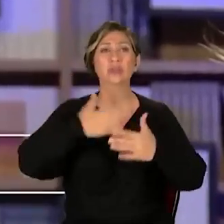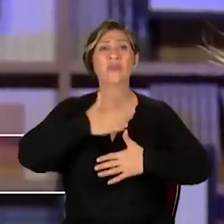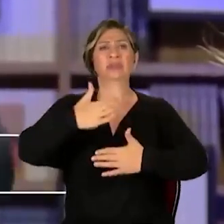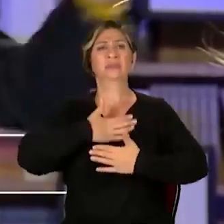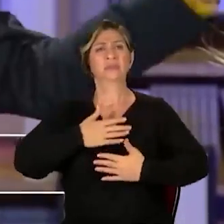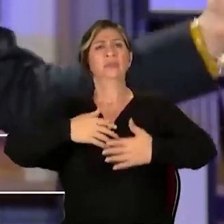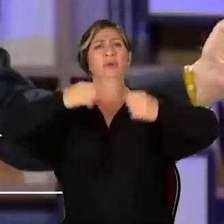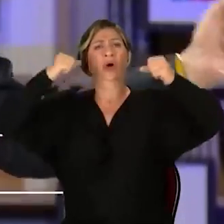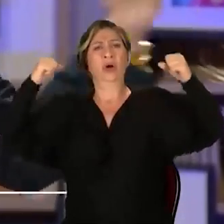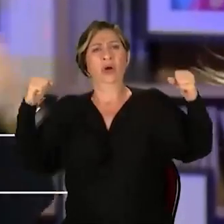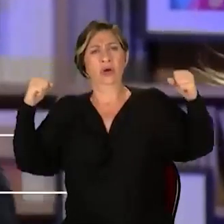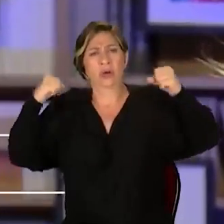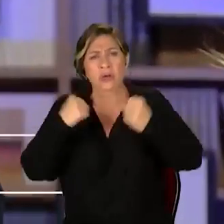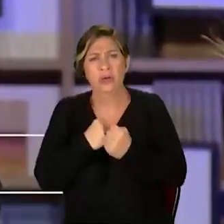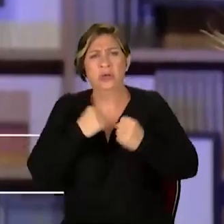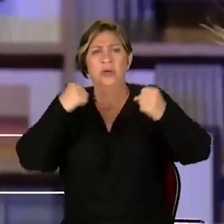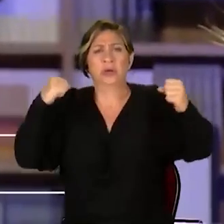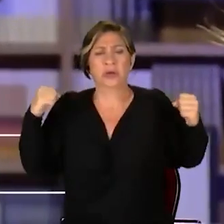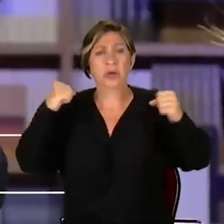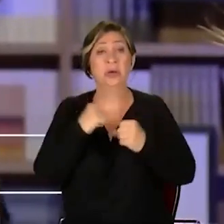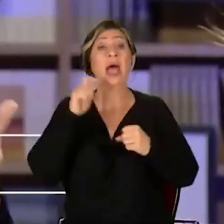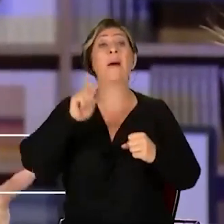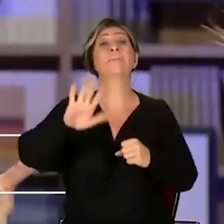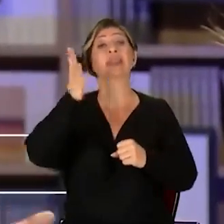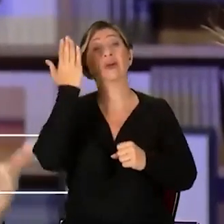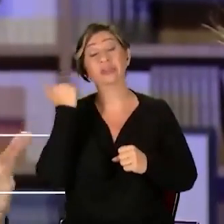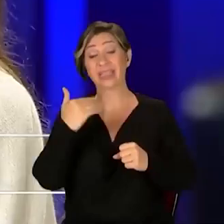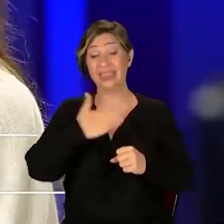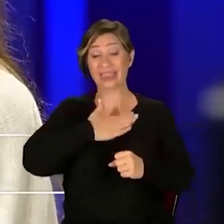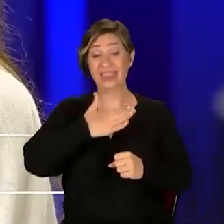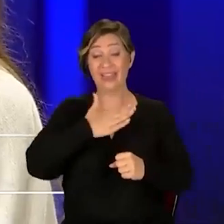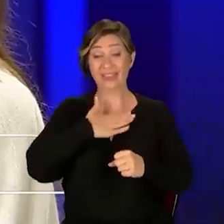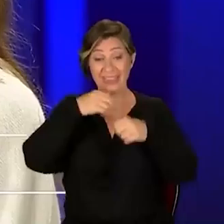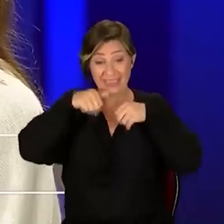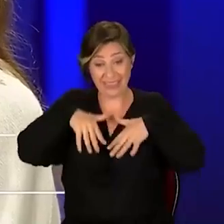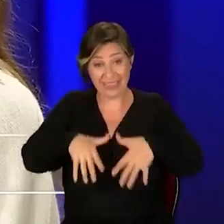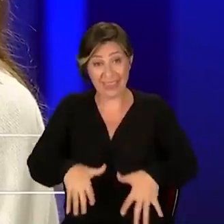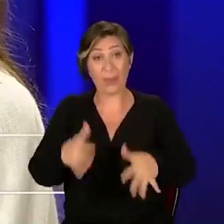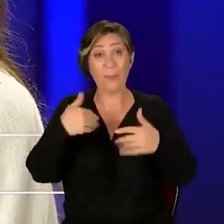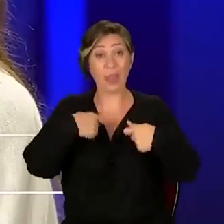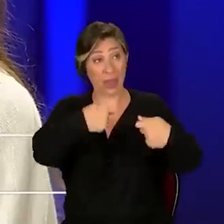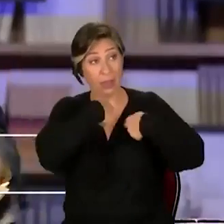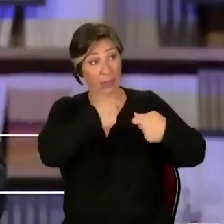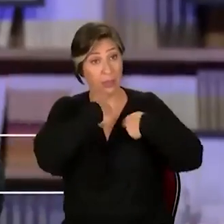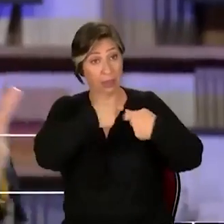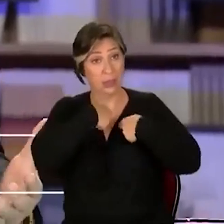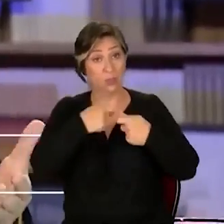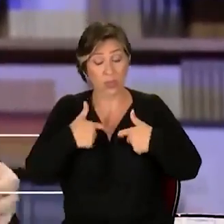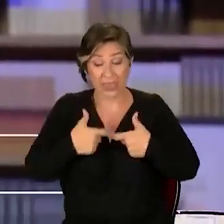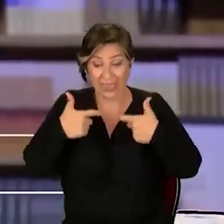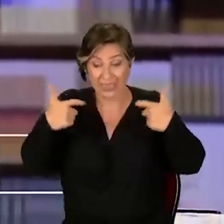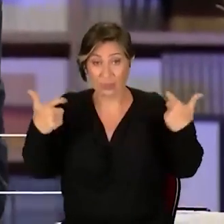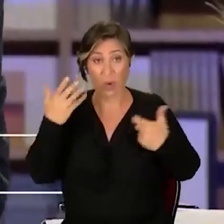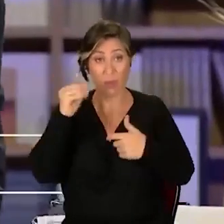alın çocuklar yapmadan önceki yani asıl nefes alma sistemini bana çalıştırmak ve bunu